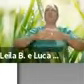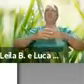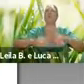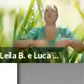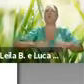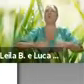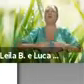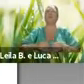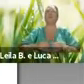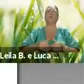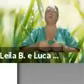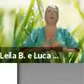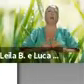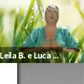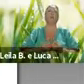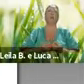accordo